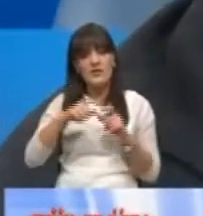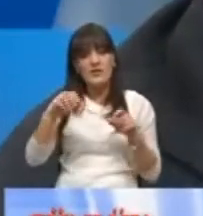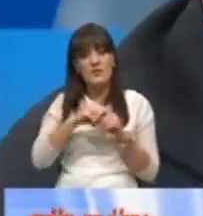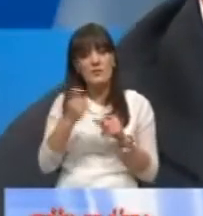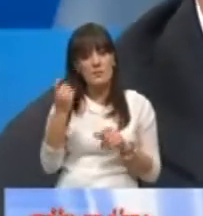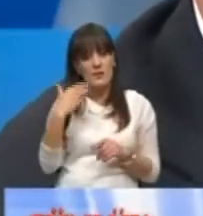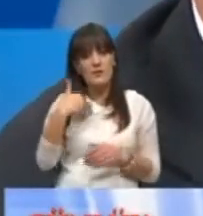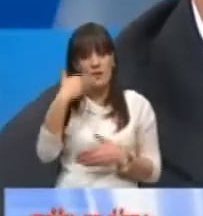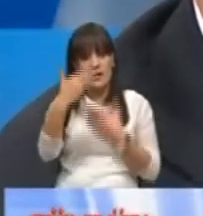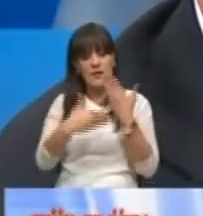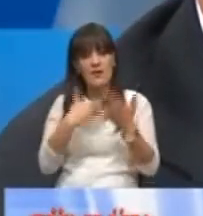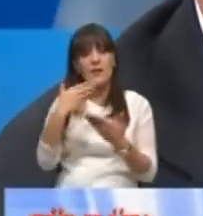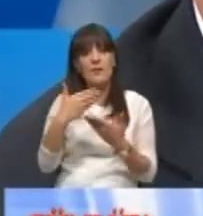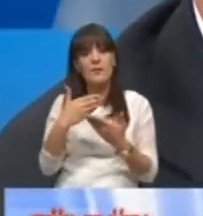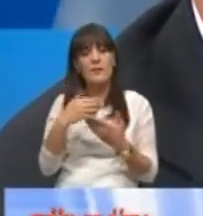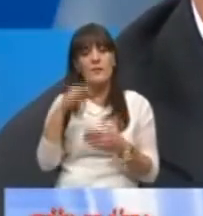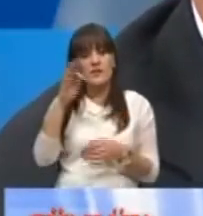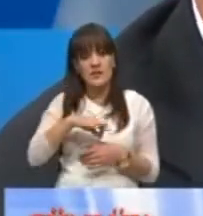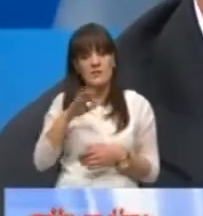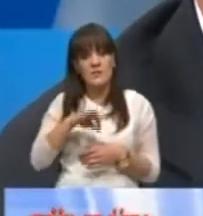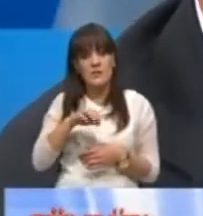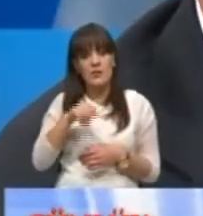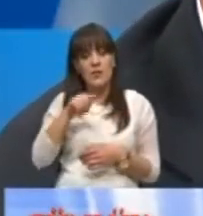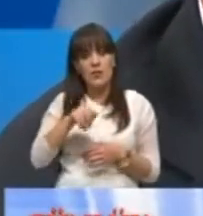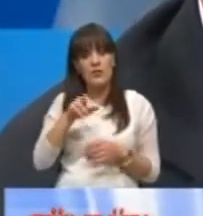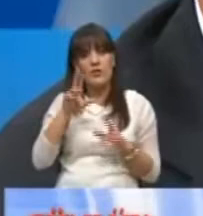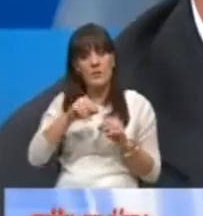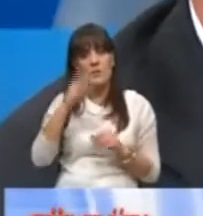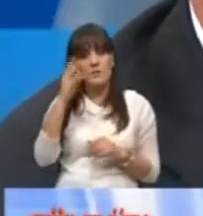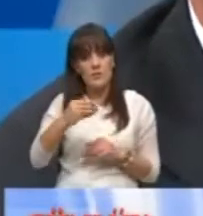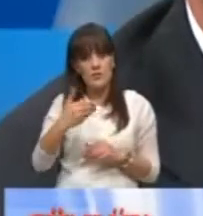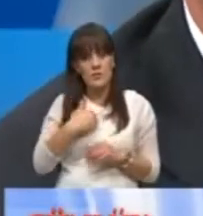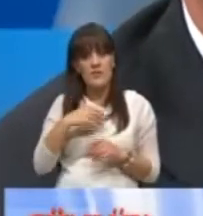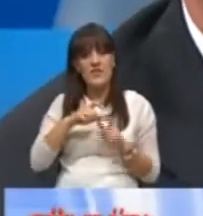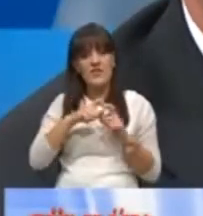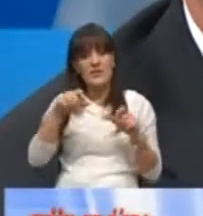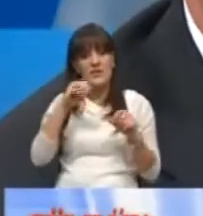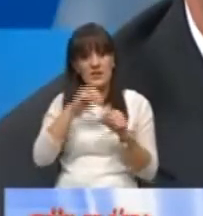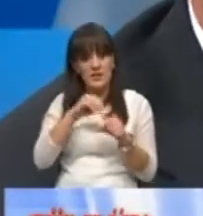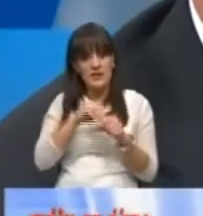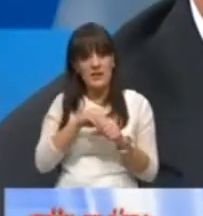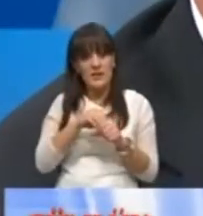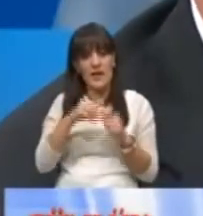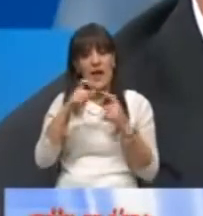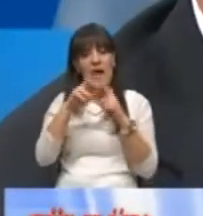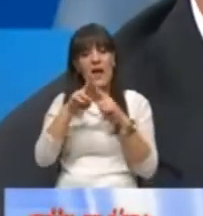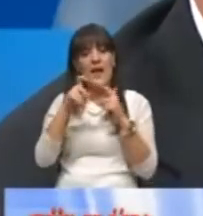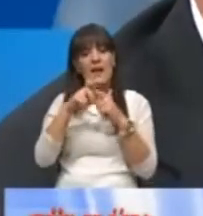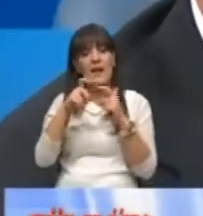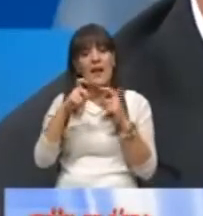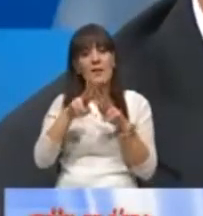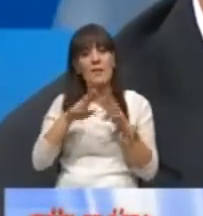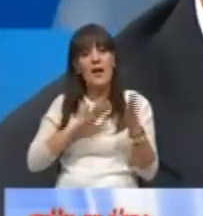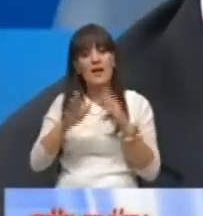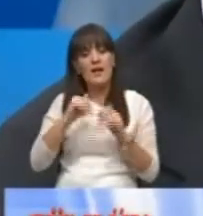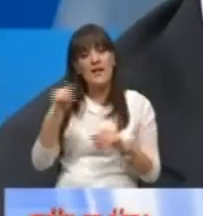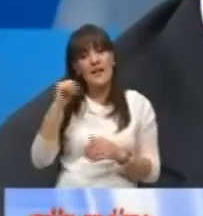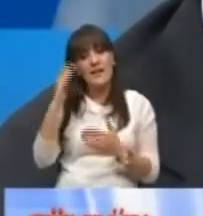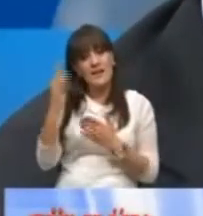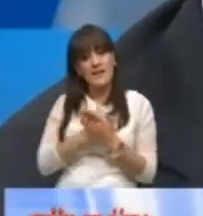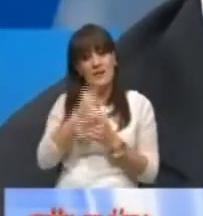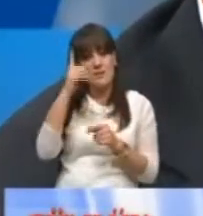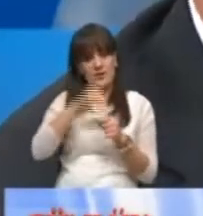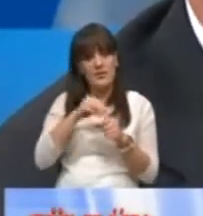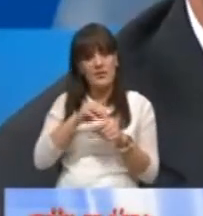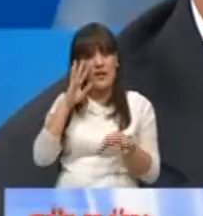çıkıklarda, biraz önce de bahsetmedim, şimdi de onu tamamlamış olayım. Çıkıklar eklem hareketini geri kazanmak için tedavi